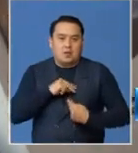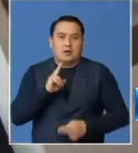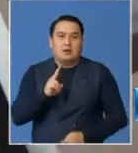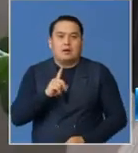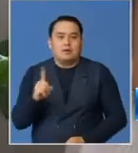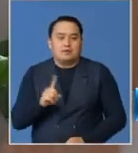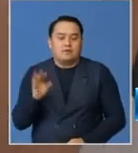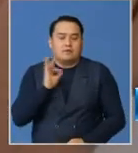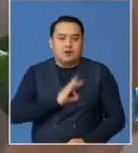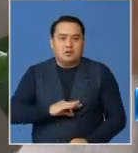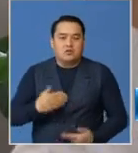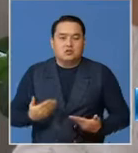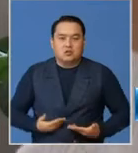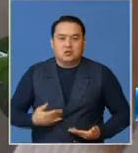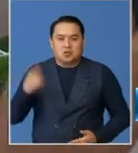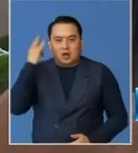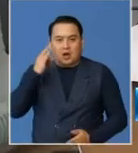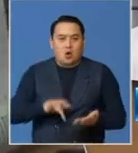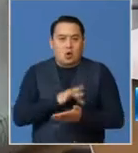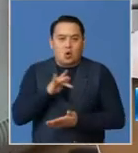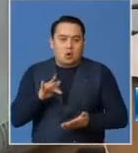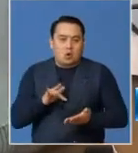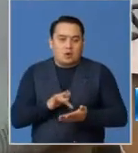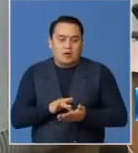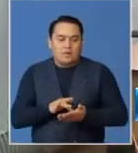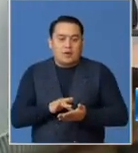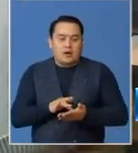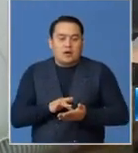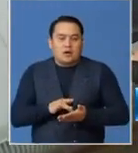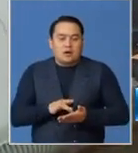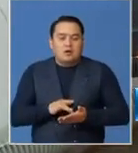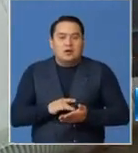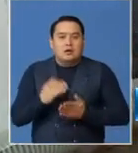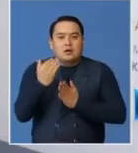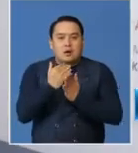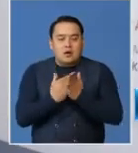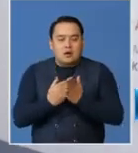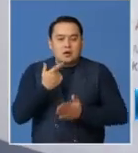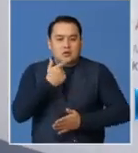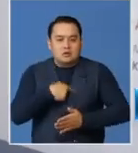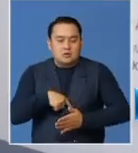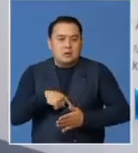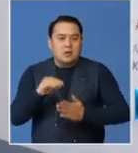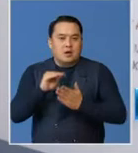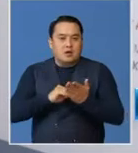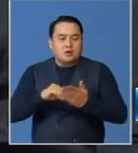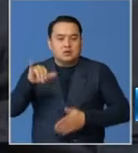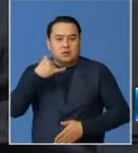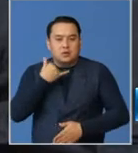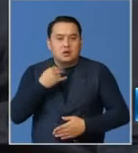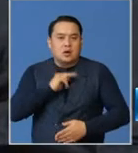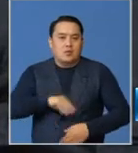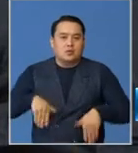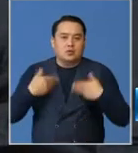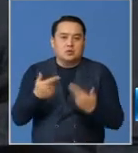ею воспользовалась жительница города Саркан Лаура Кабылдина. Составившим резюме на портале соискателем созвонились